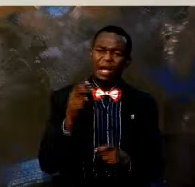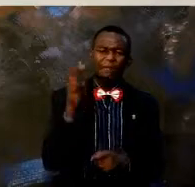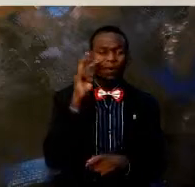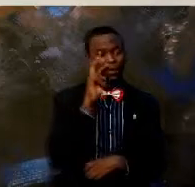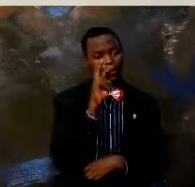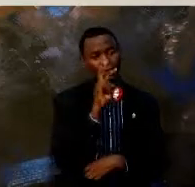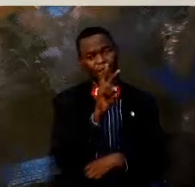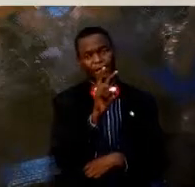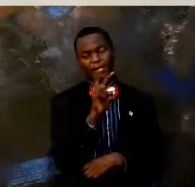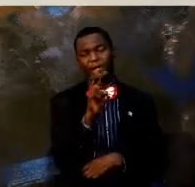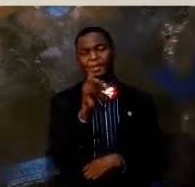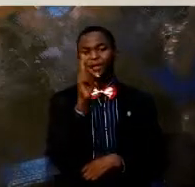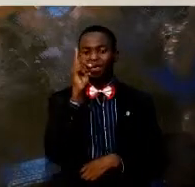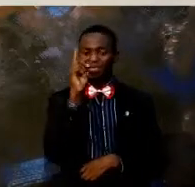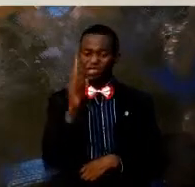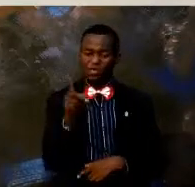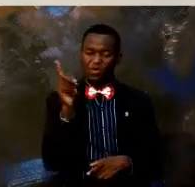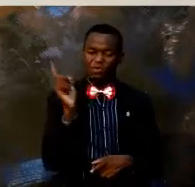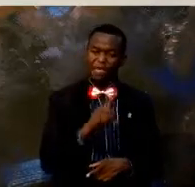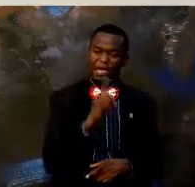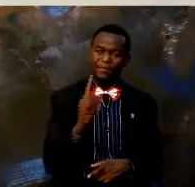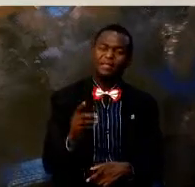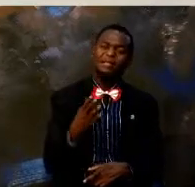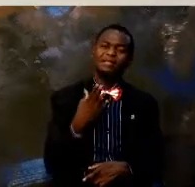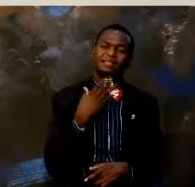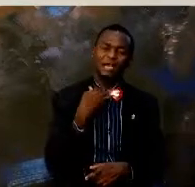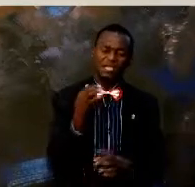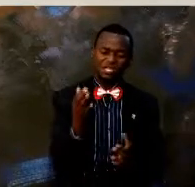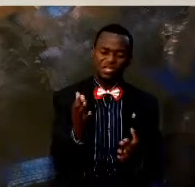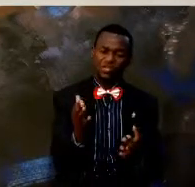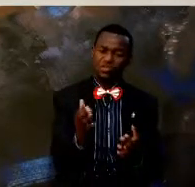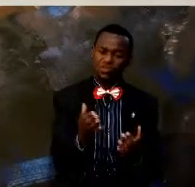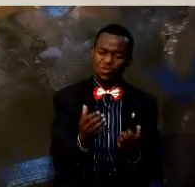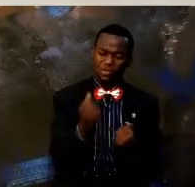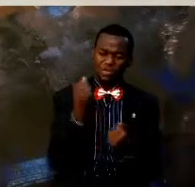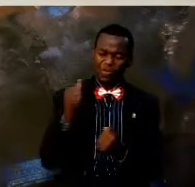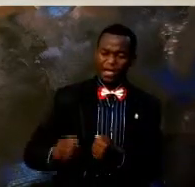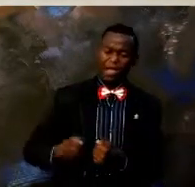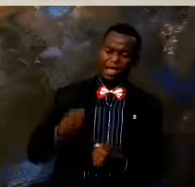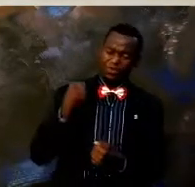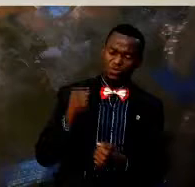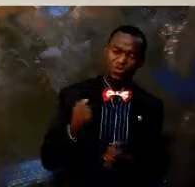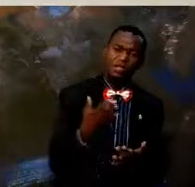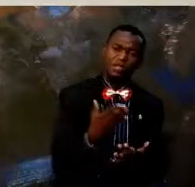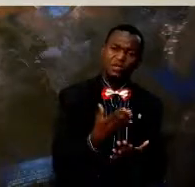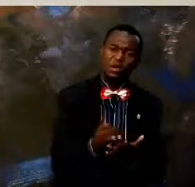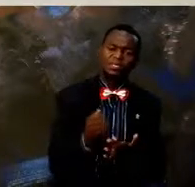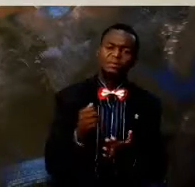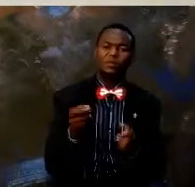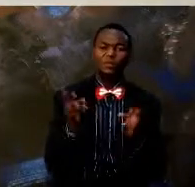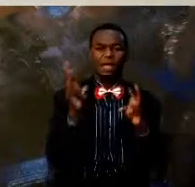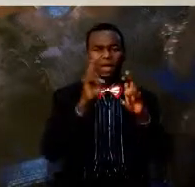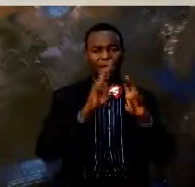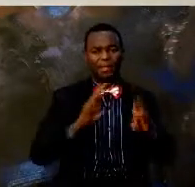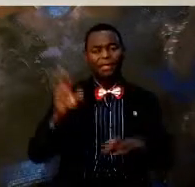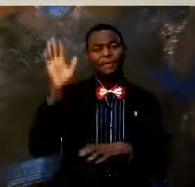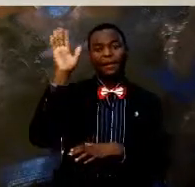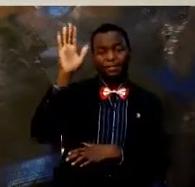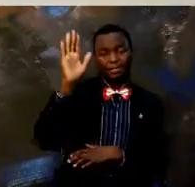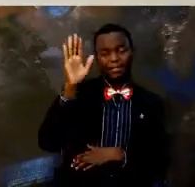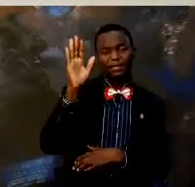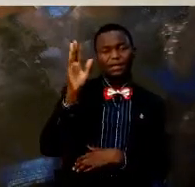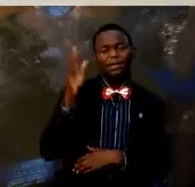kuangalia. Na hiyo dhambi ilihitaji ichukuliwe hatua. Ni kwa sababu ya rehema zake tutakuja